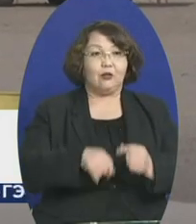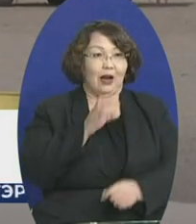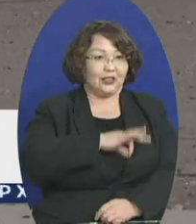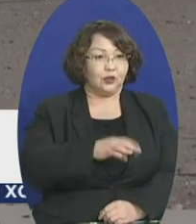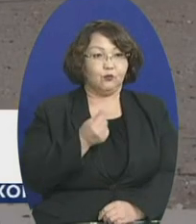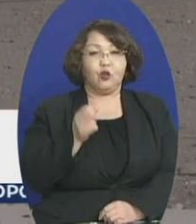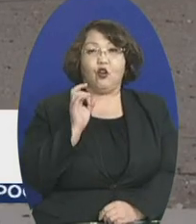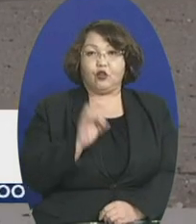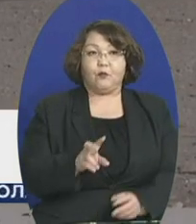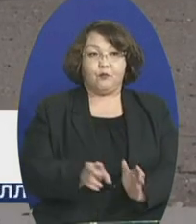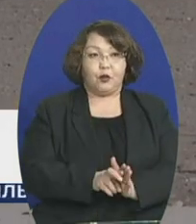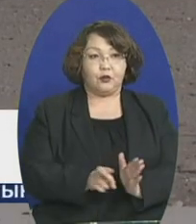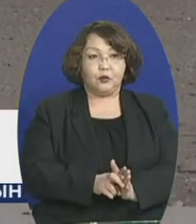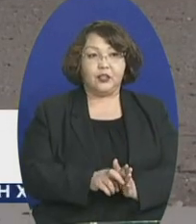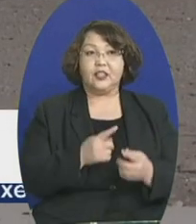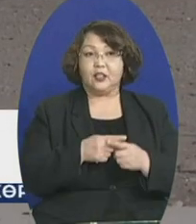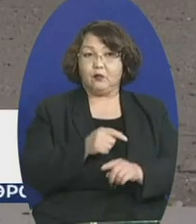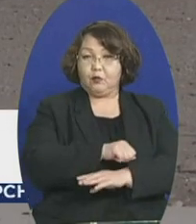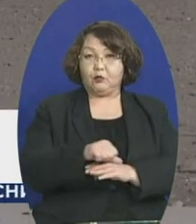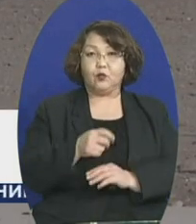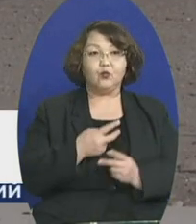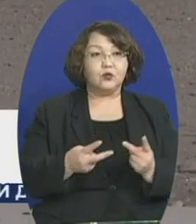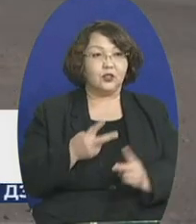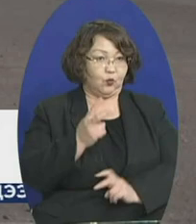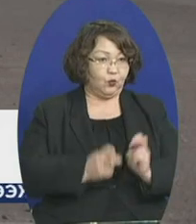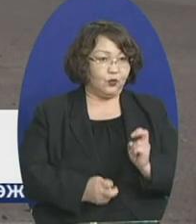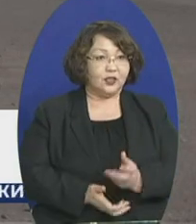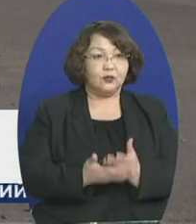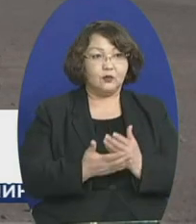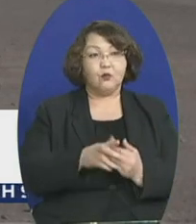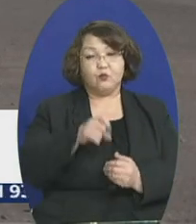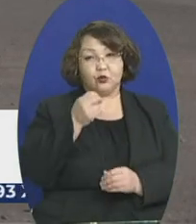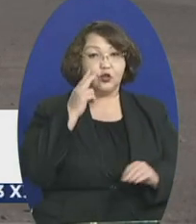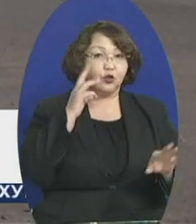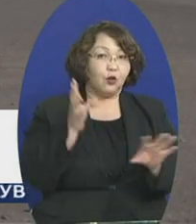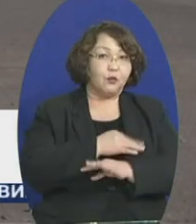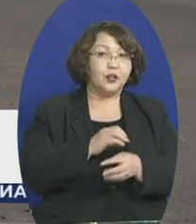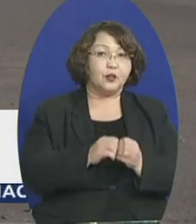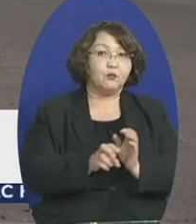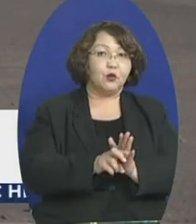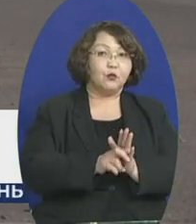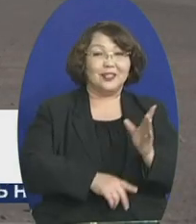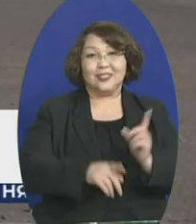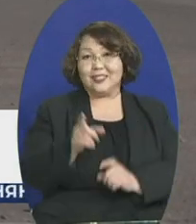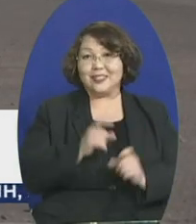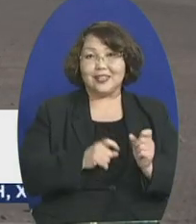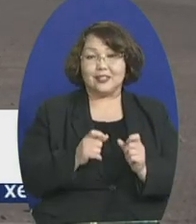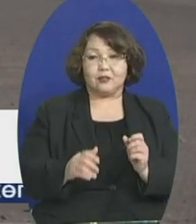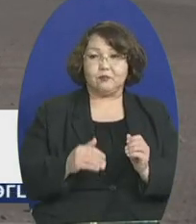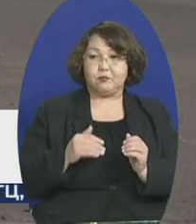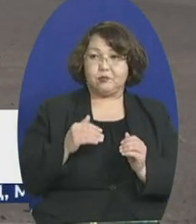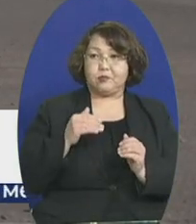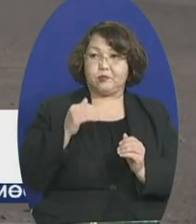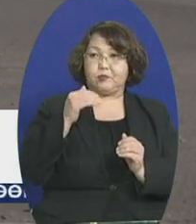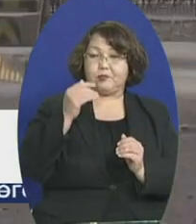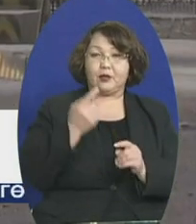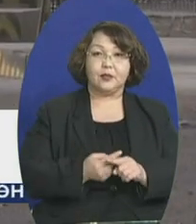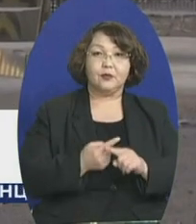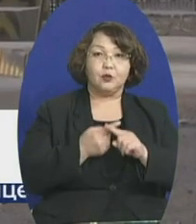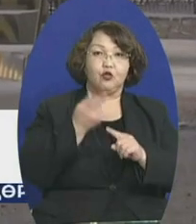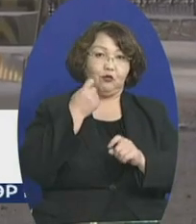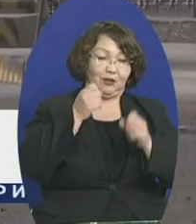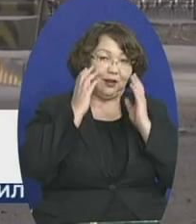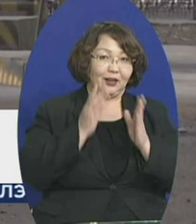орлого олох улмаар бомбт нь үндэсний үйлдвэрлэлийг дэмжсэн бүтэц чадвартай болж эдийн засгийн өсөлтийг эрс нэмэгдүүлэхэд чиглэх